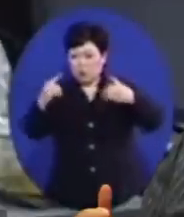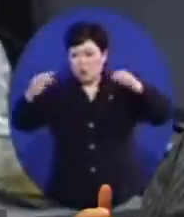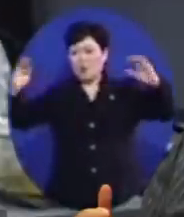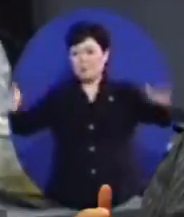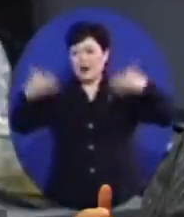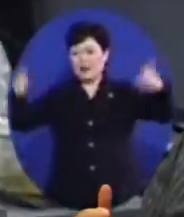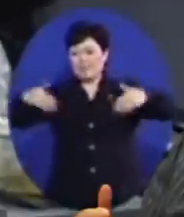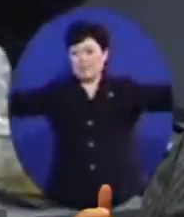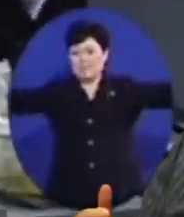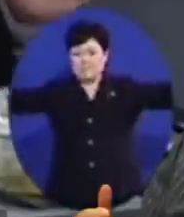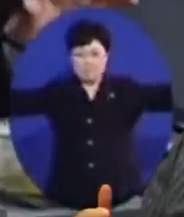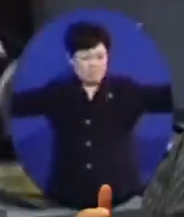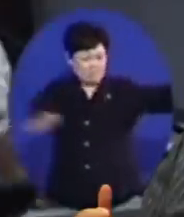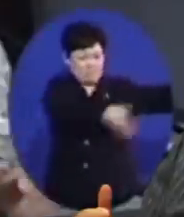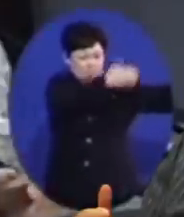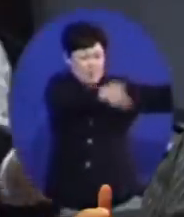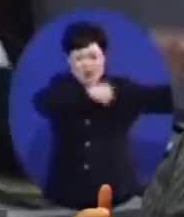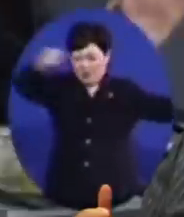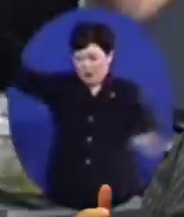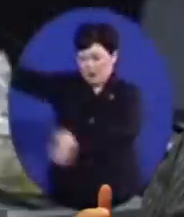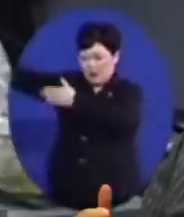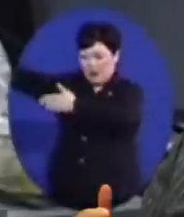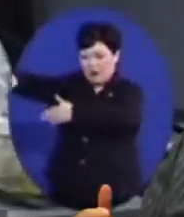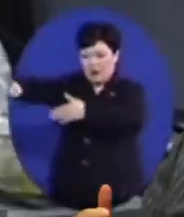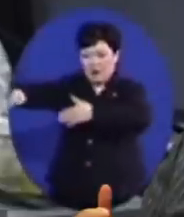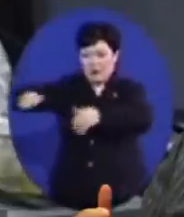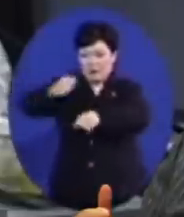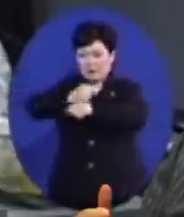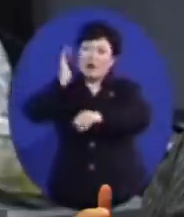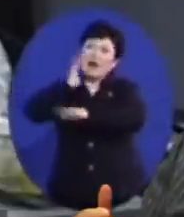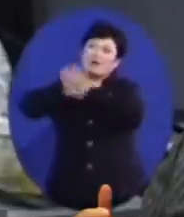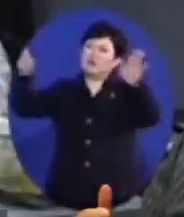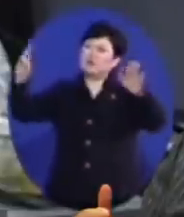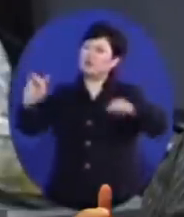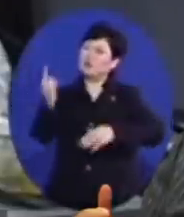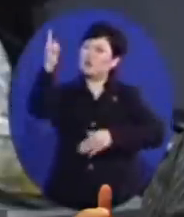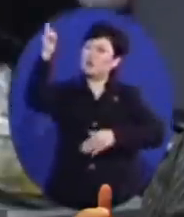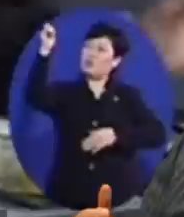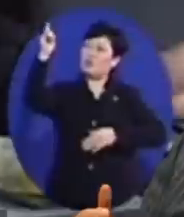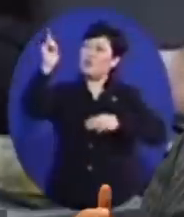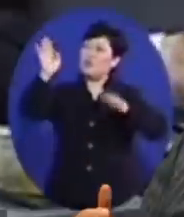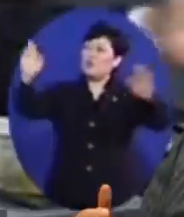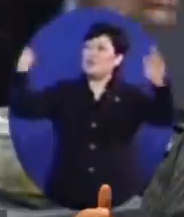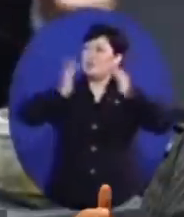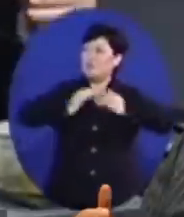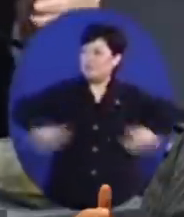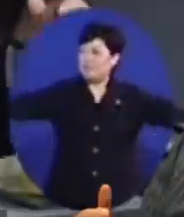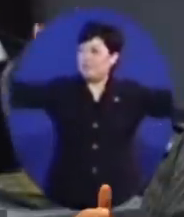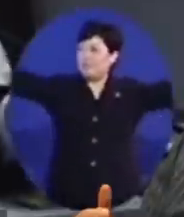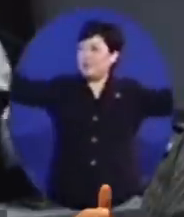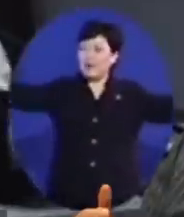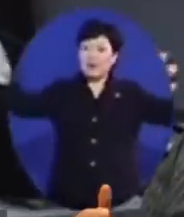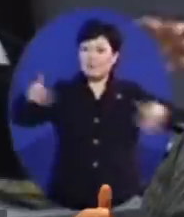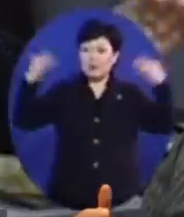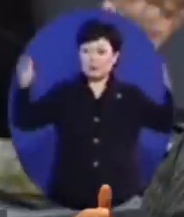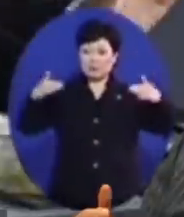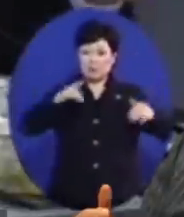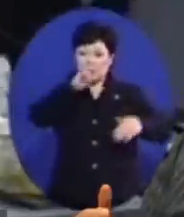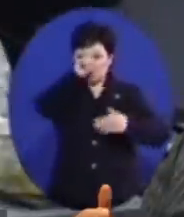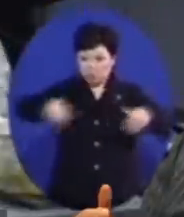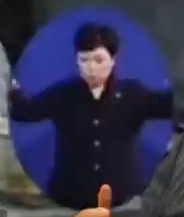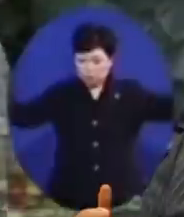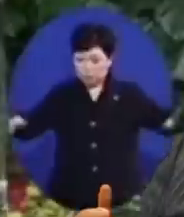날개에 부딪히니까 직각으로 하늘로 솟아올라가는 것입니다. 바람은 부는데 독수리는